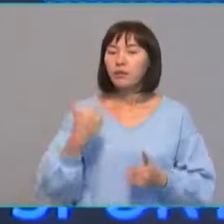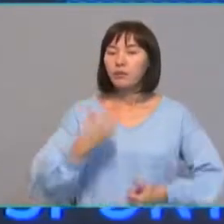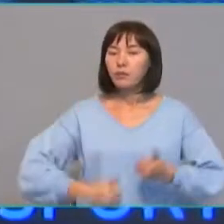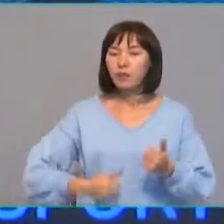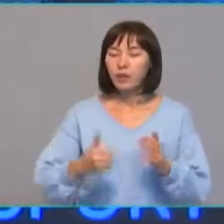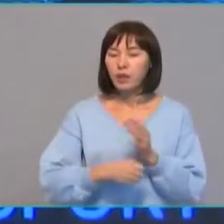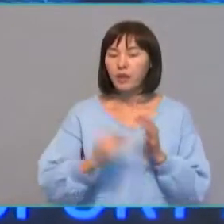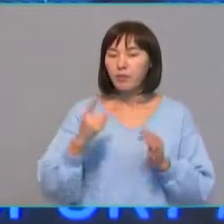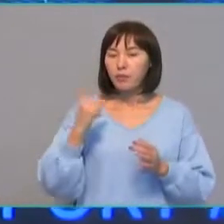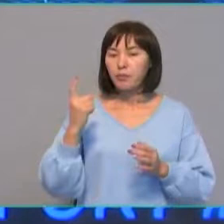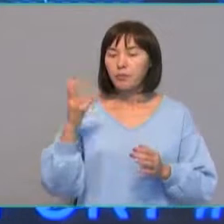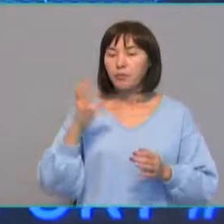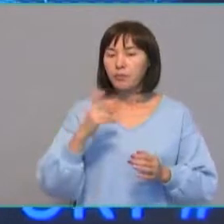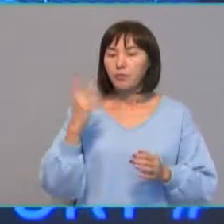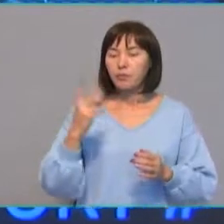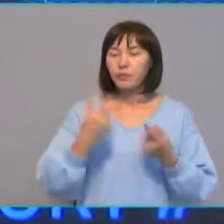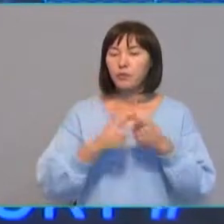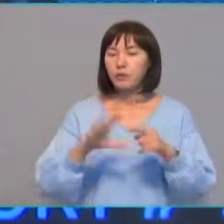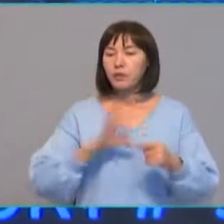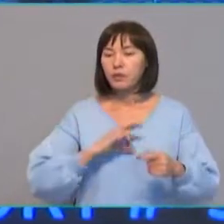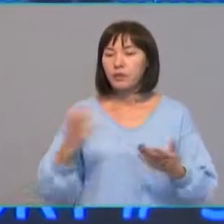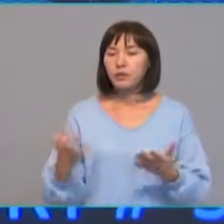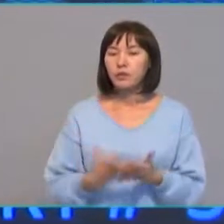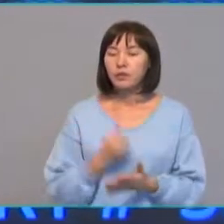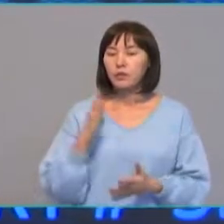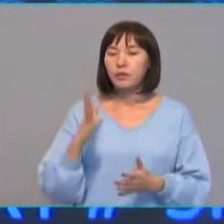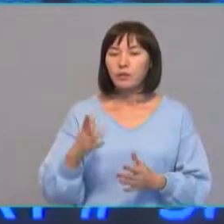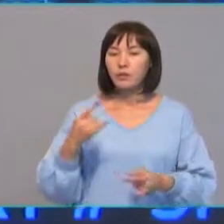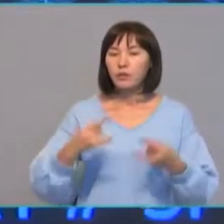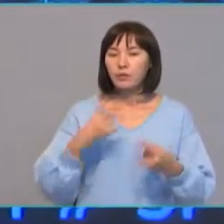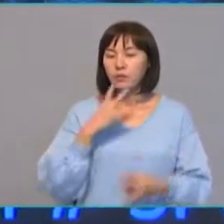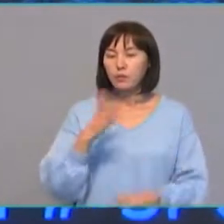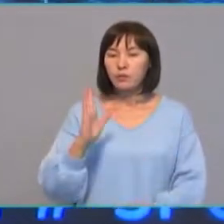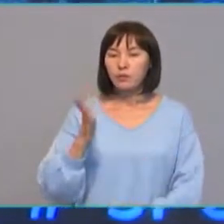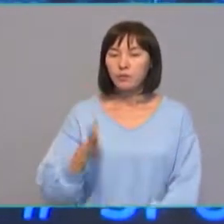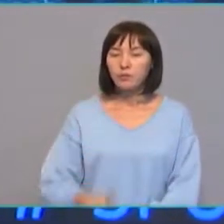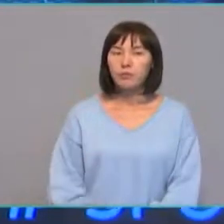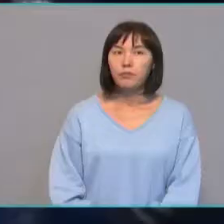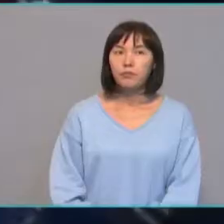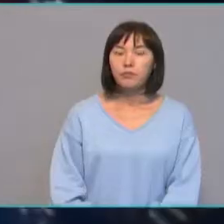додасынан 6 алтын, 1 күміс және 2 қола медаль жеңіп алды. Алдағы бейнематериалда толығырақ.